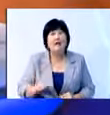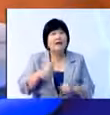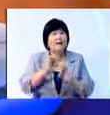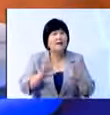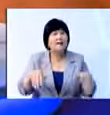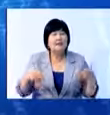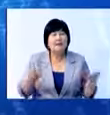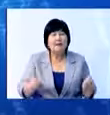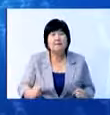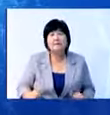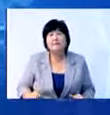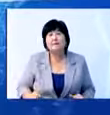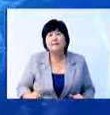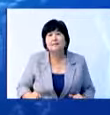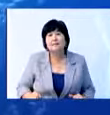Алдымен аңдатпа.